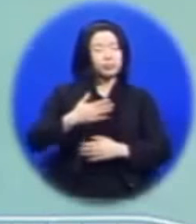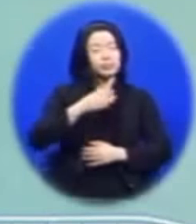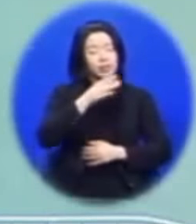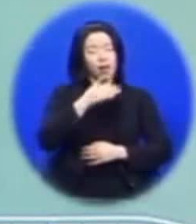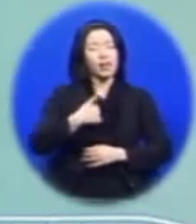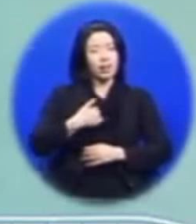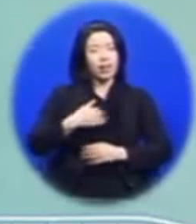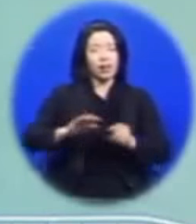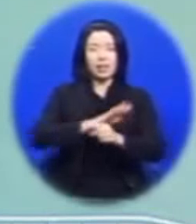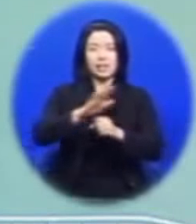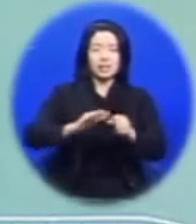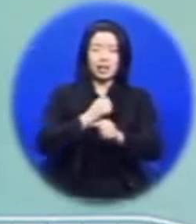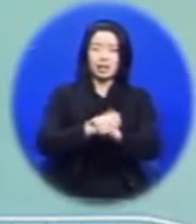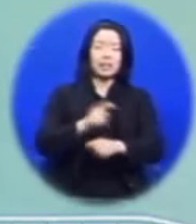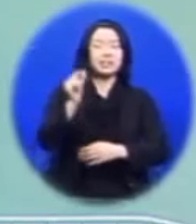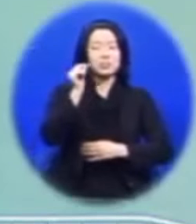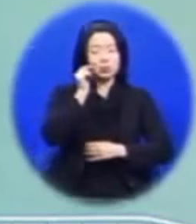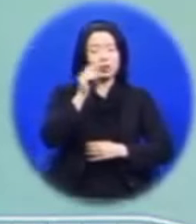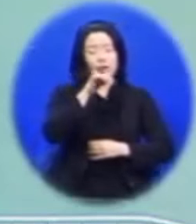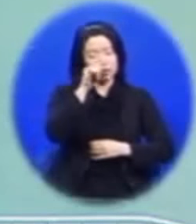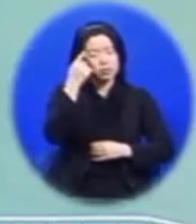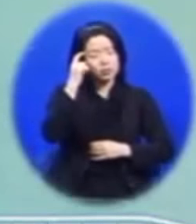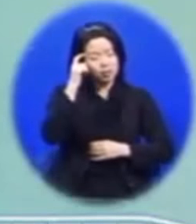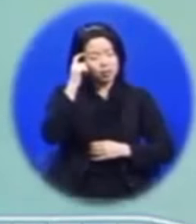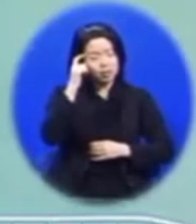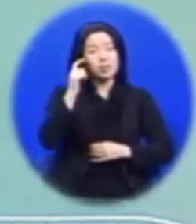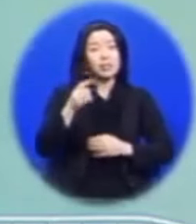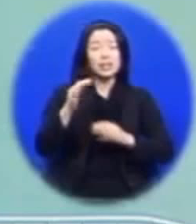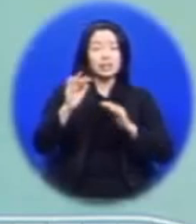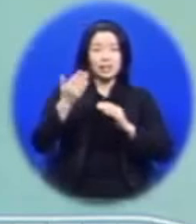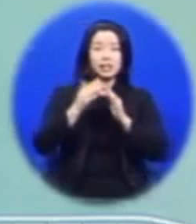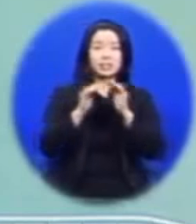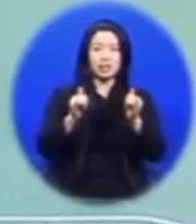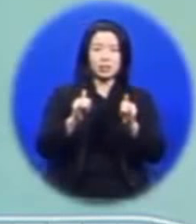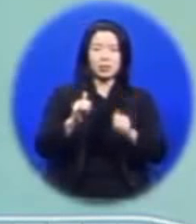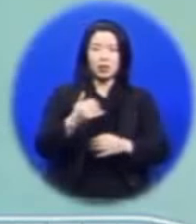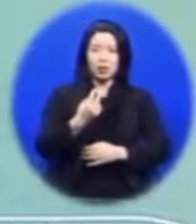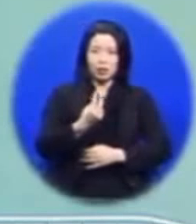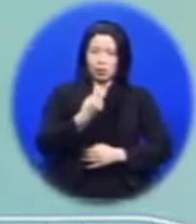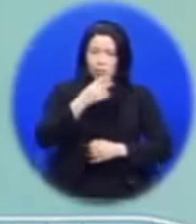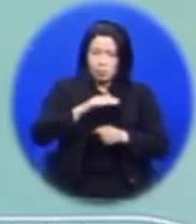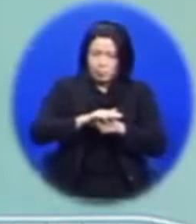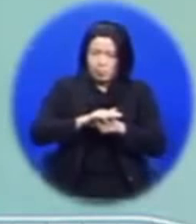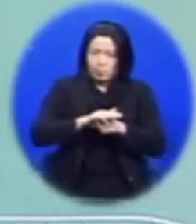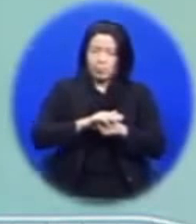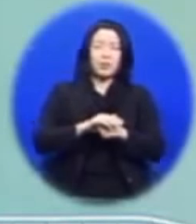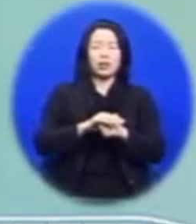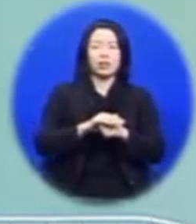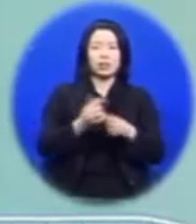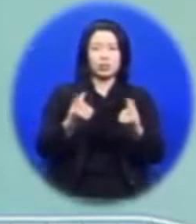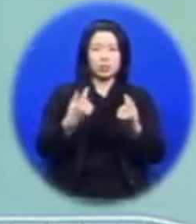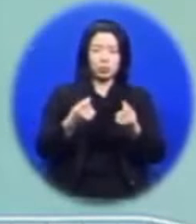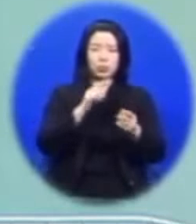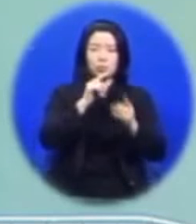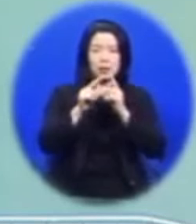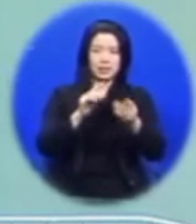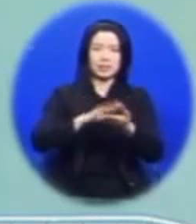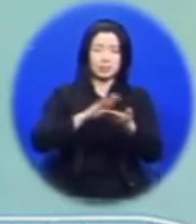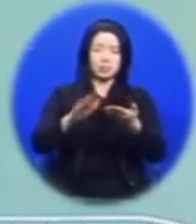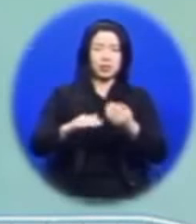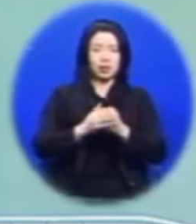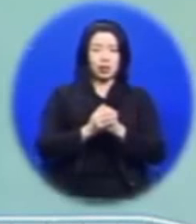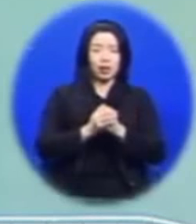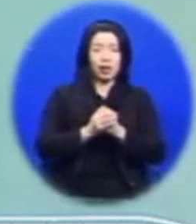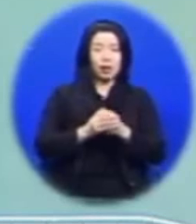사랑하지 못하고 있는데라고 생각되는 분에게는 탁 숨이 막힐 만한 말씀이기도 합니다 그리고